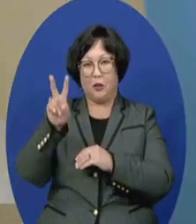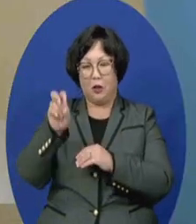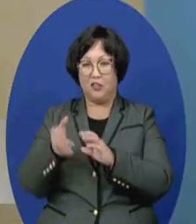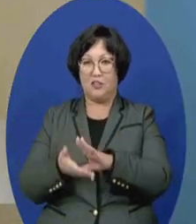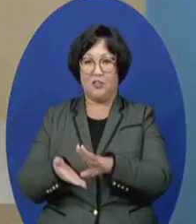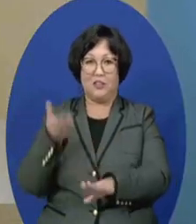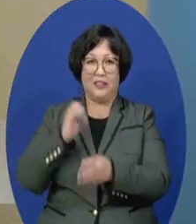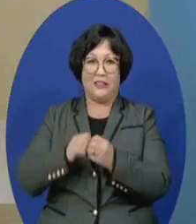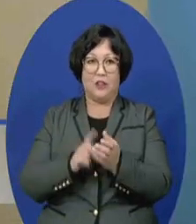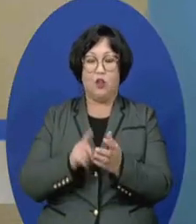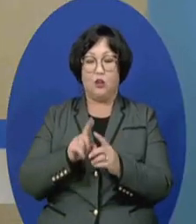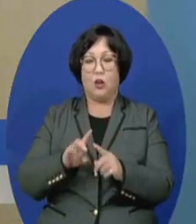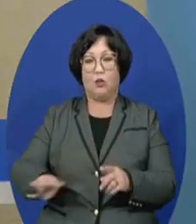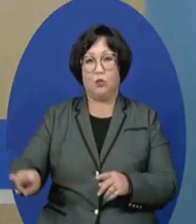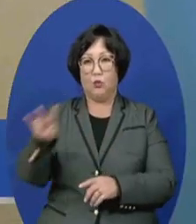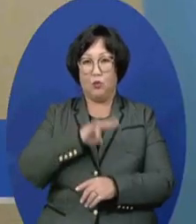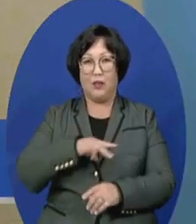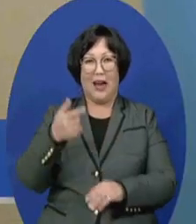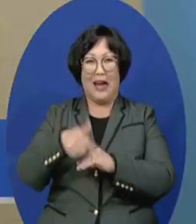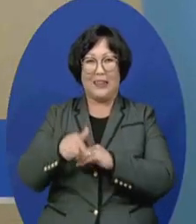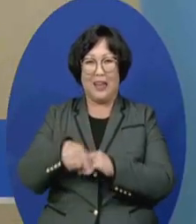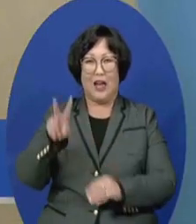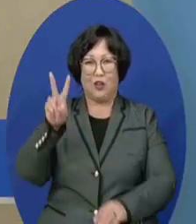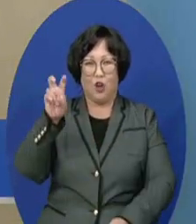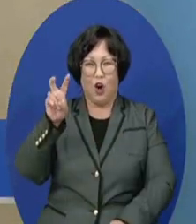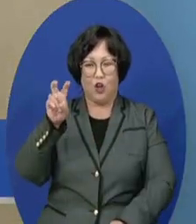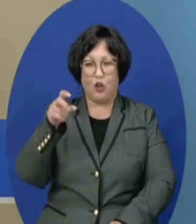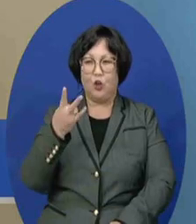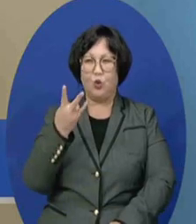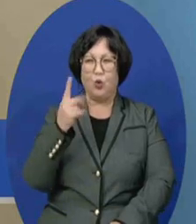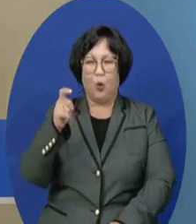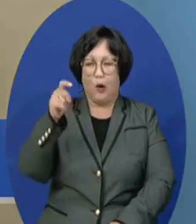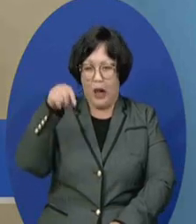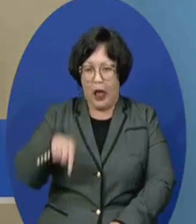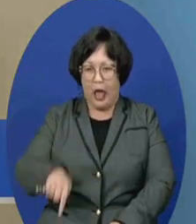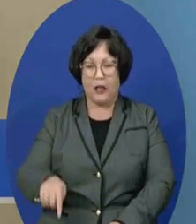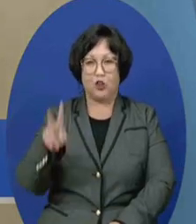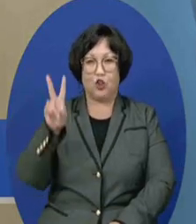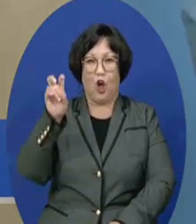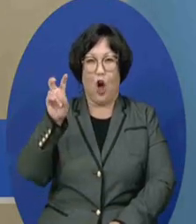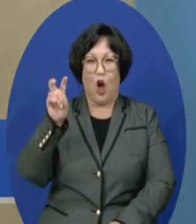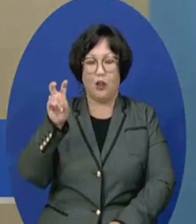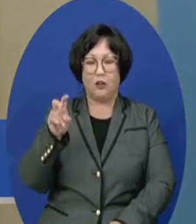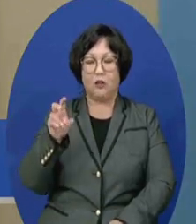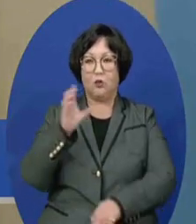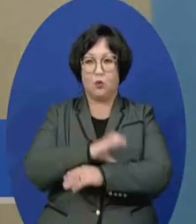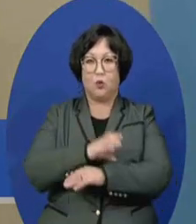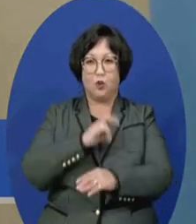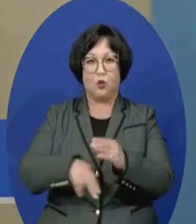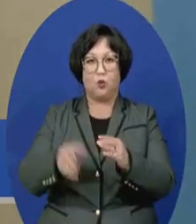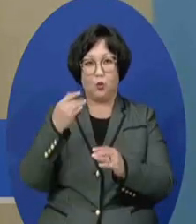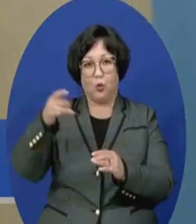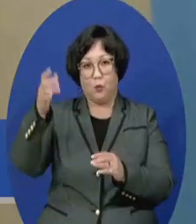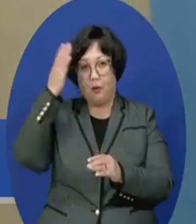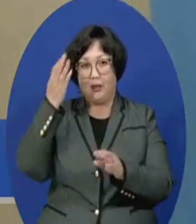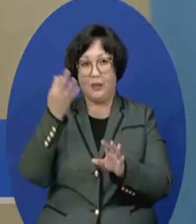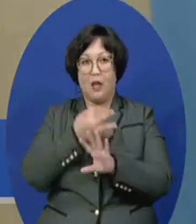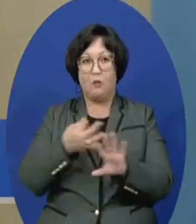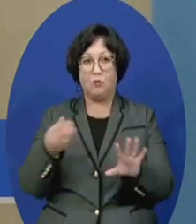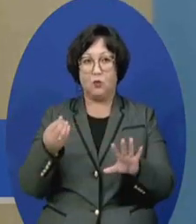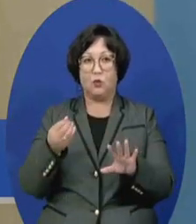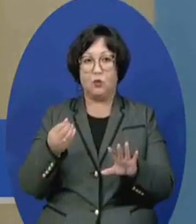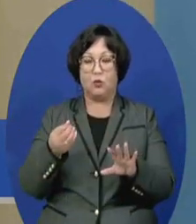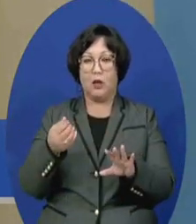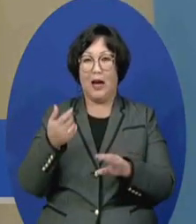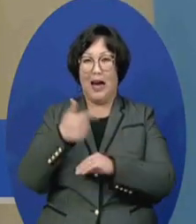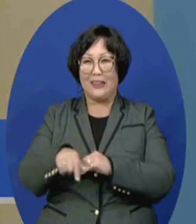Хөдөө аймаг орон нутгуудад байгаа нөхөн жирлэнтэй сургууль цэцэрлэг дотор байруудыг бид нар энэ жилдээ нийт 800 орчим